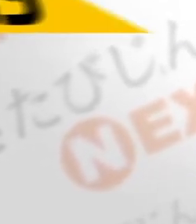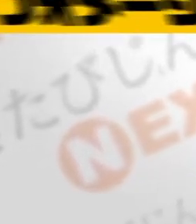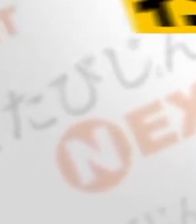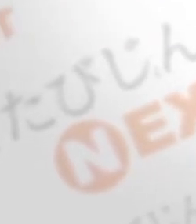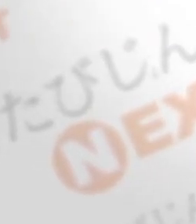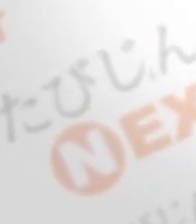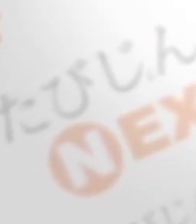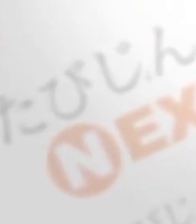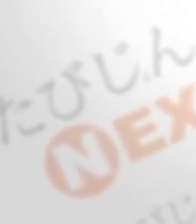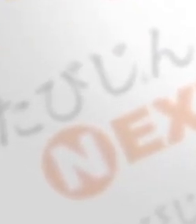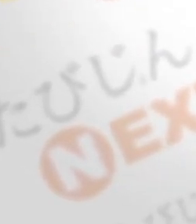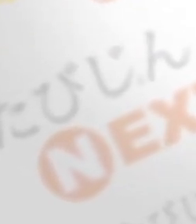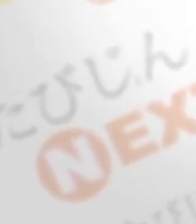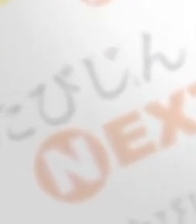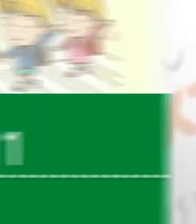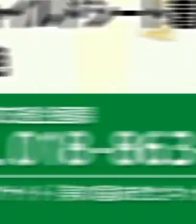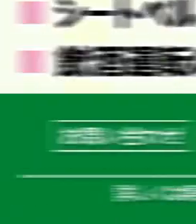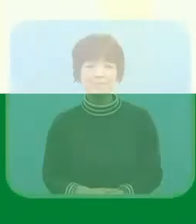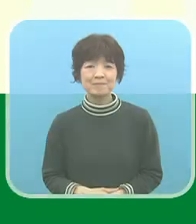ネクストインフォメーション。